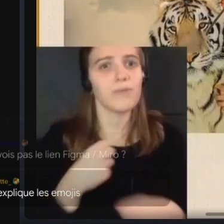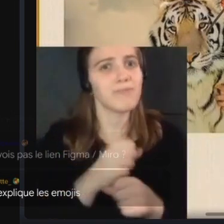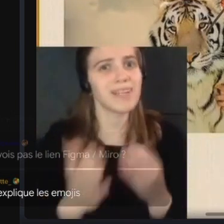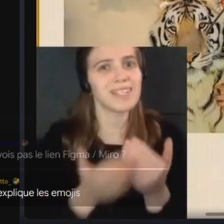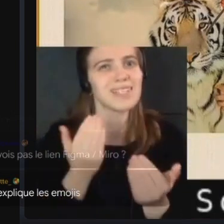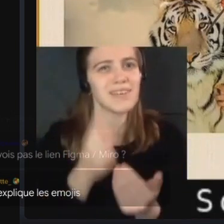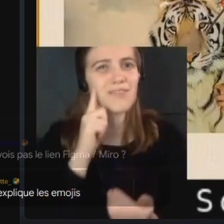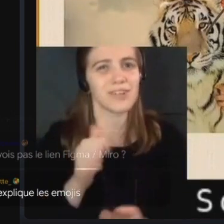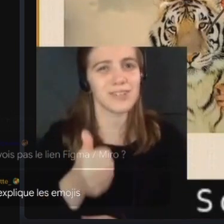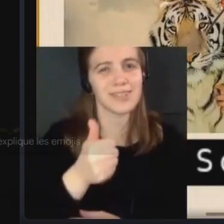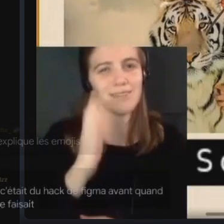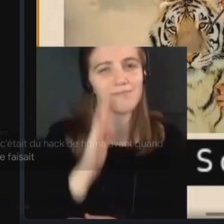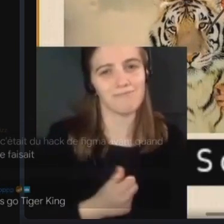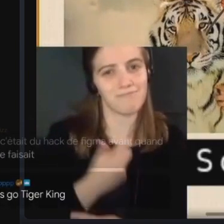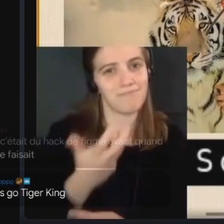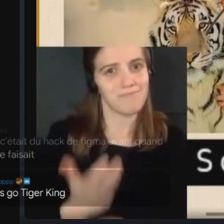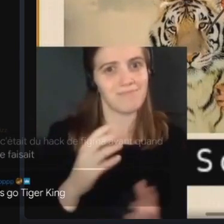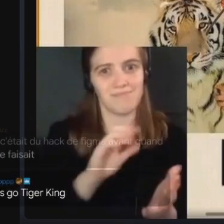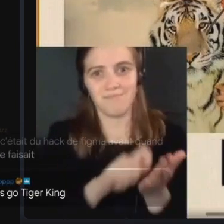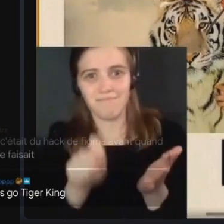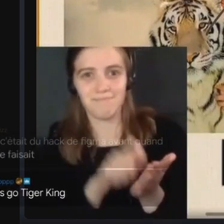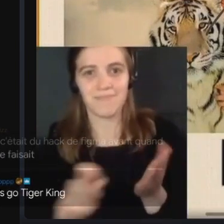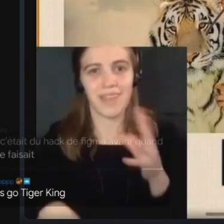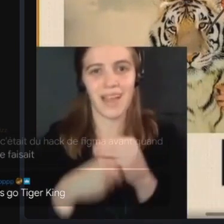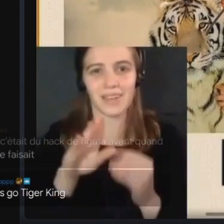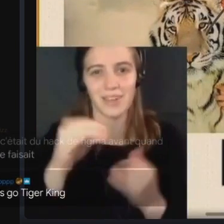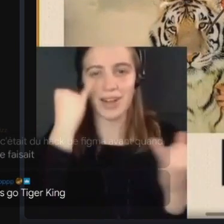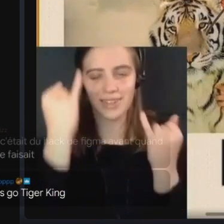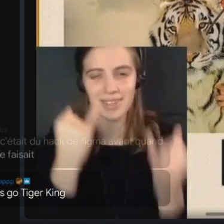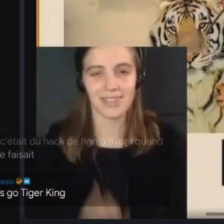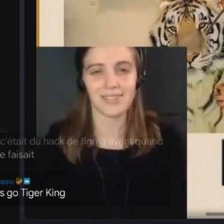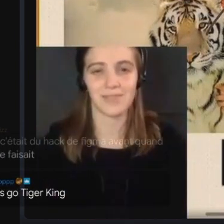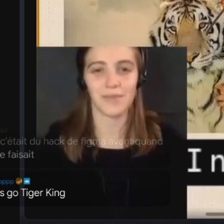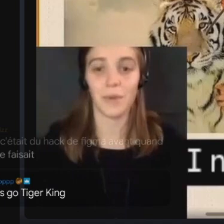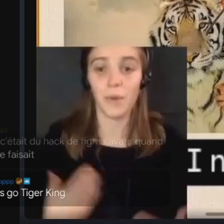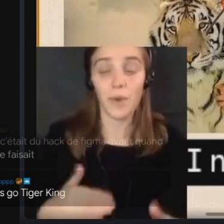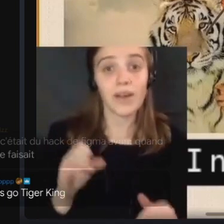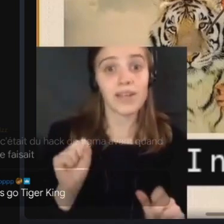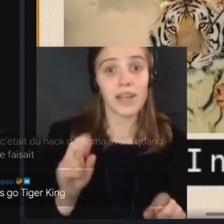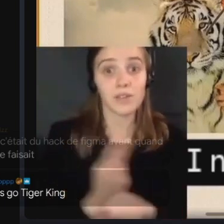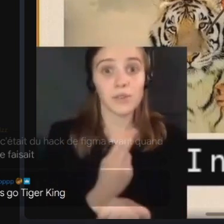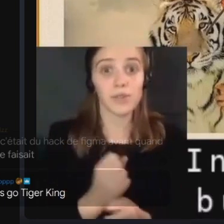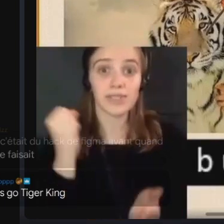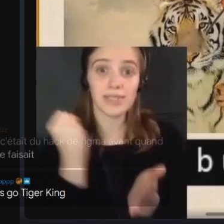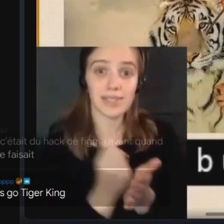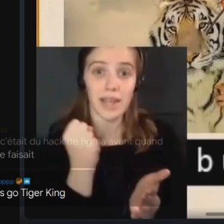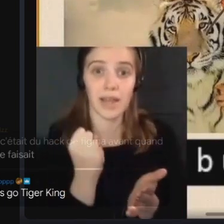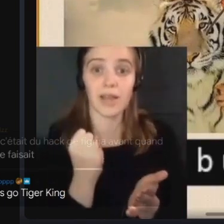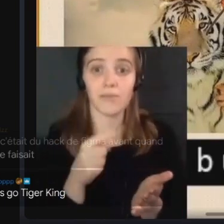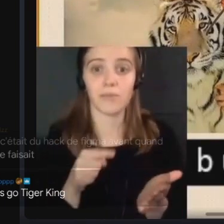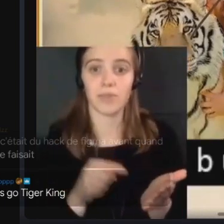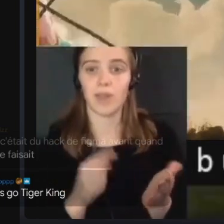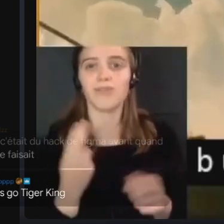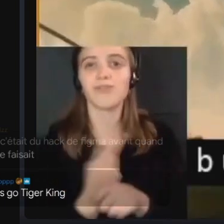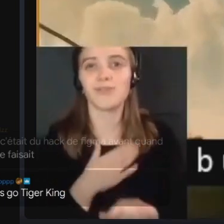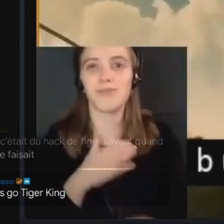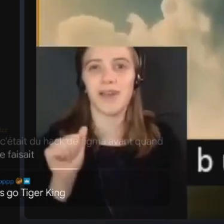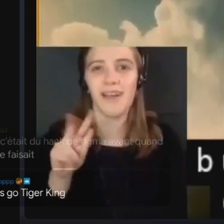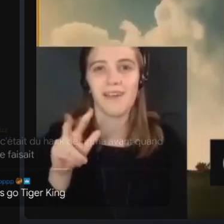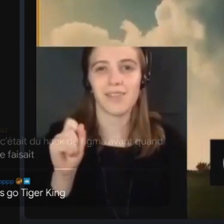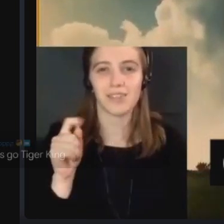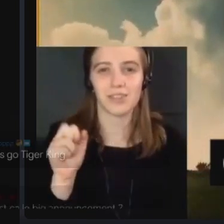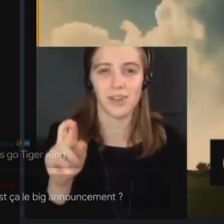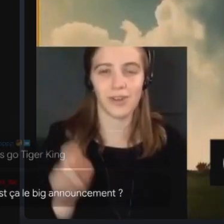I go into the stamp tool here, you'll Ah, see les petites réactions, regardez. that I can use for stamping on the canvas. Je like. So I'll Ou take mon my avatar. here